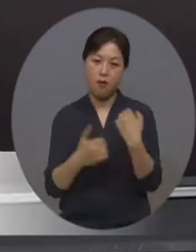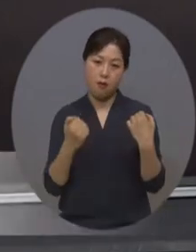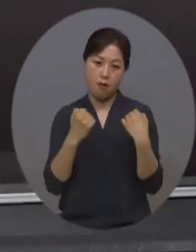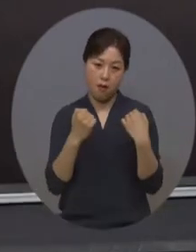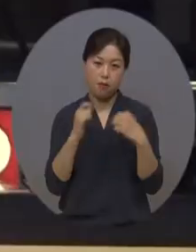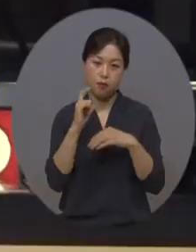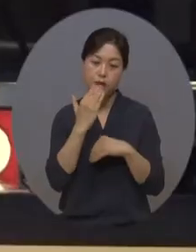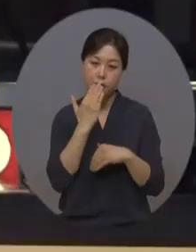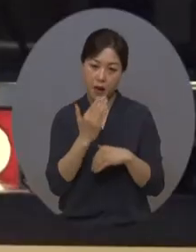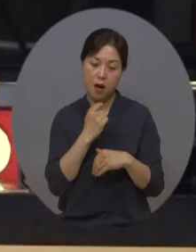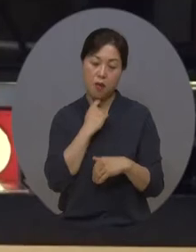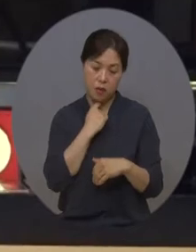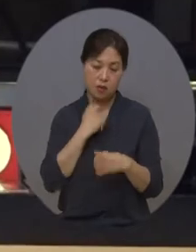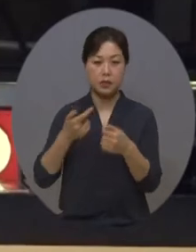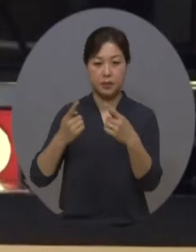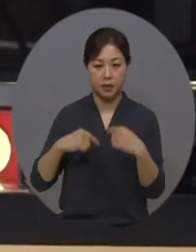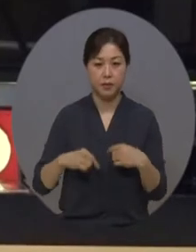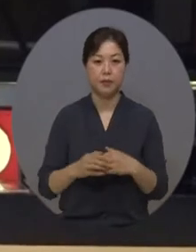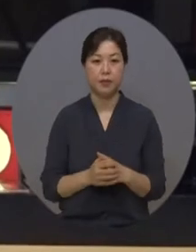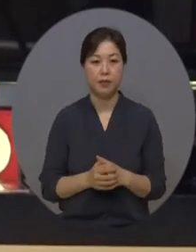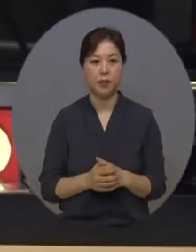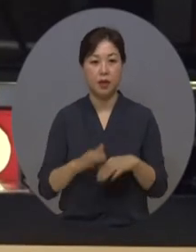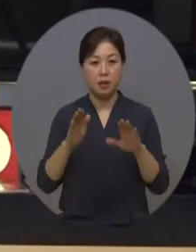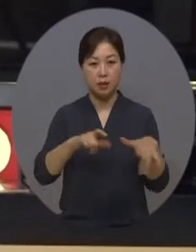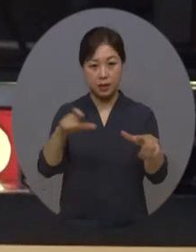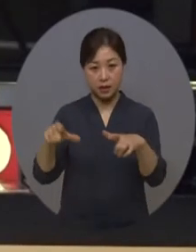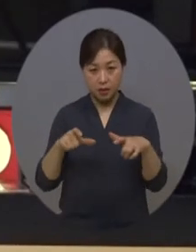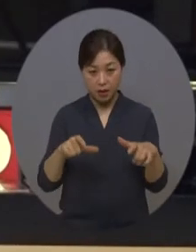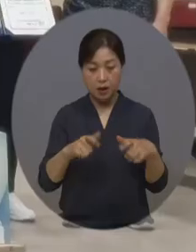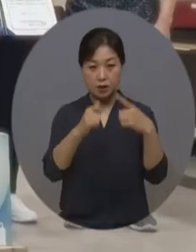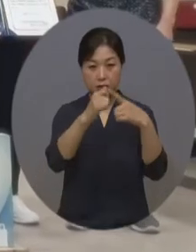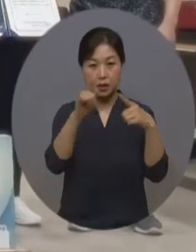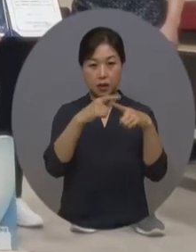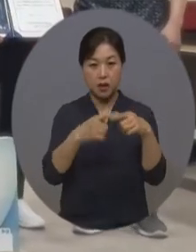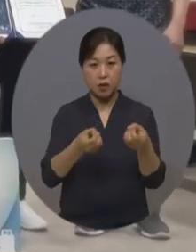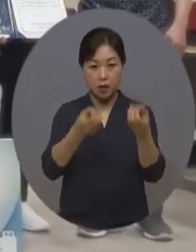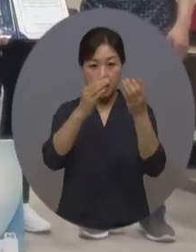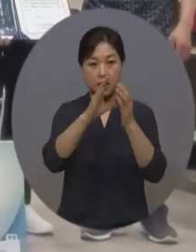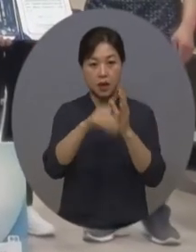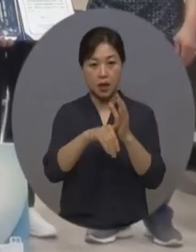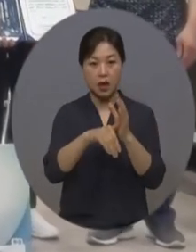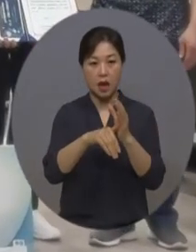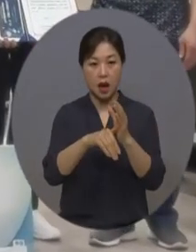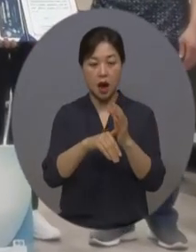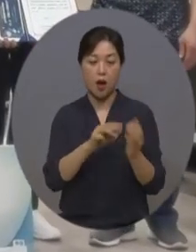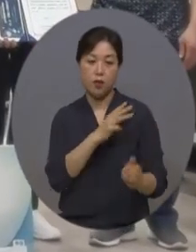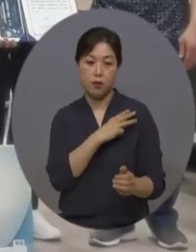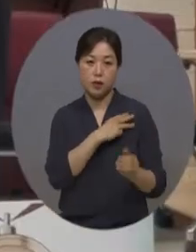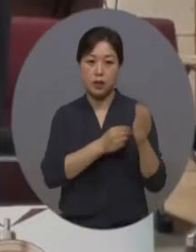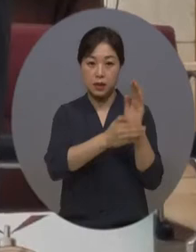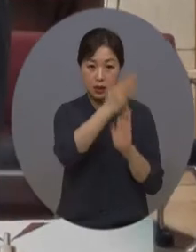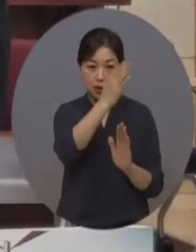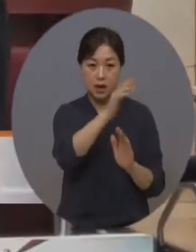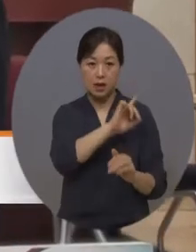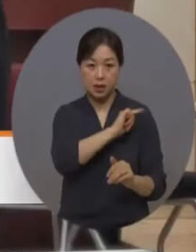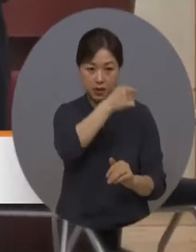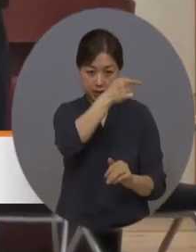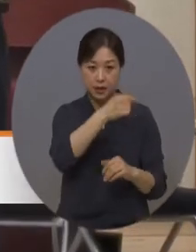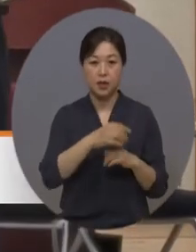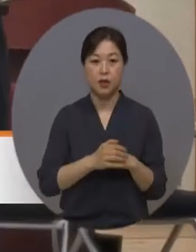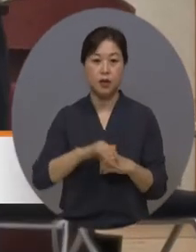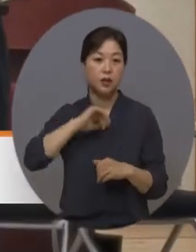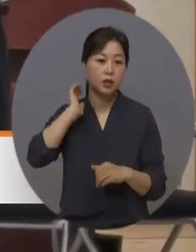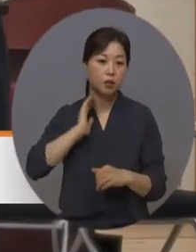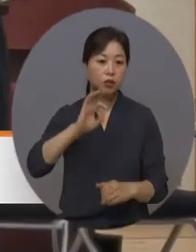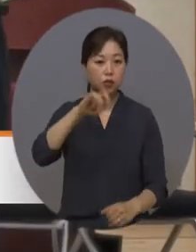5 마음으로 생각했어요 이번 도다리 찾게 에서 부천시 선수단이 우승 트로피를 않았고 의정부시 이선숙